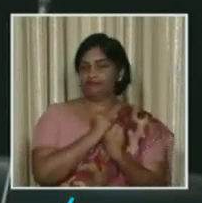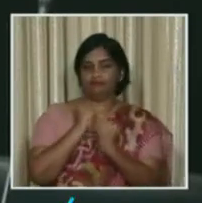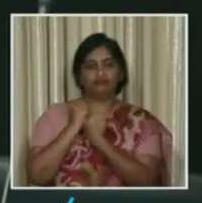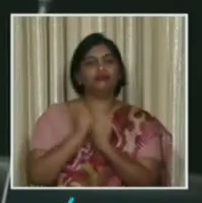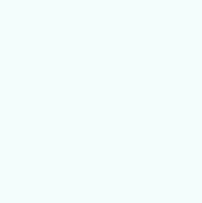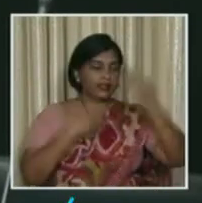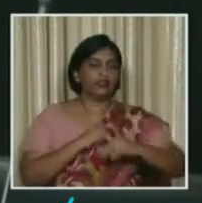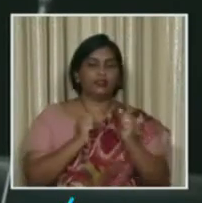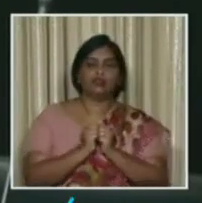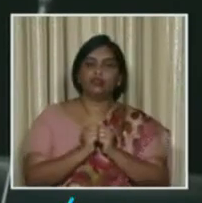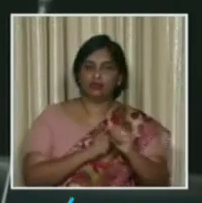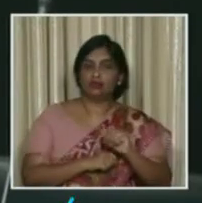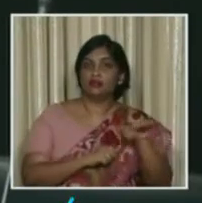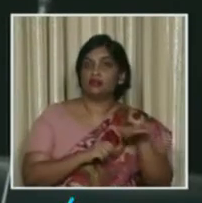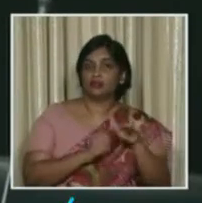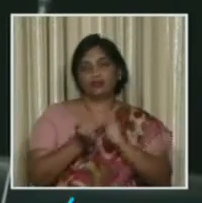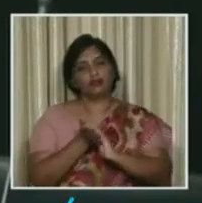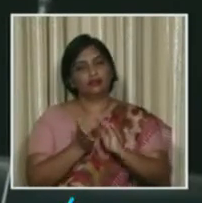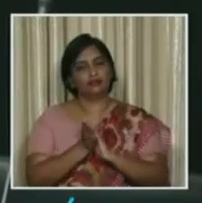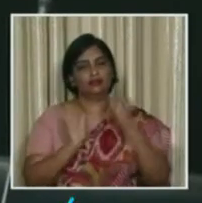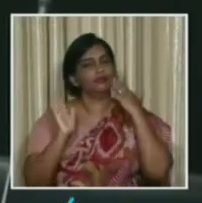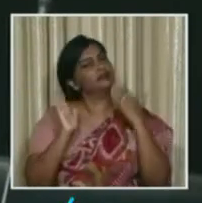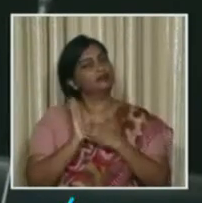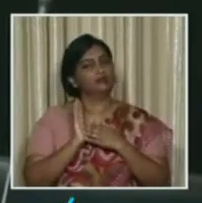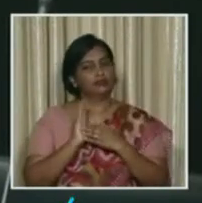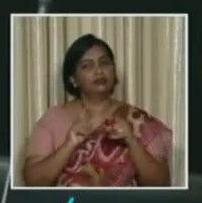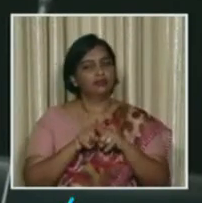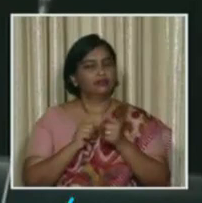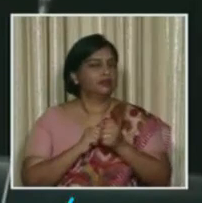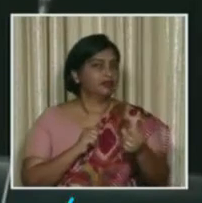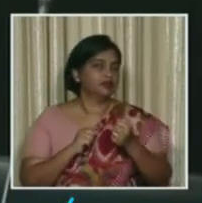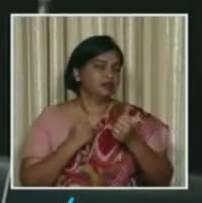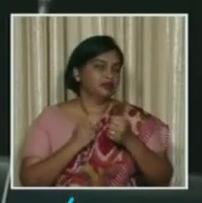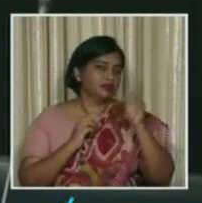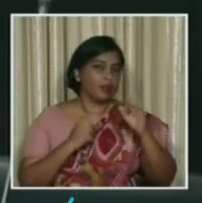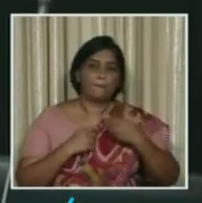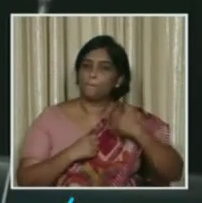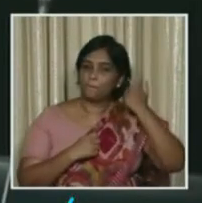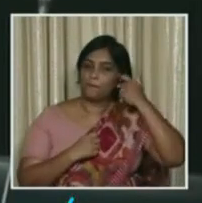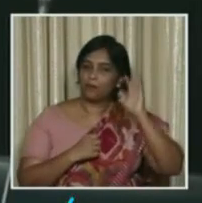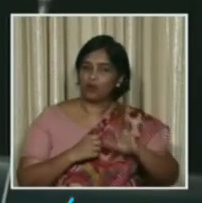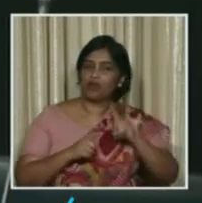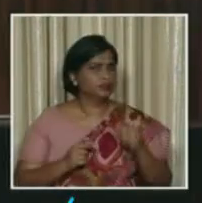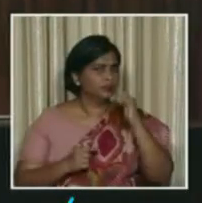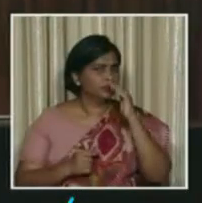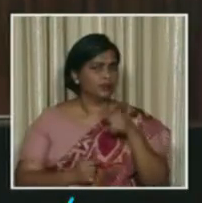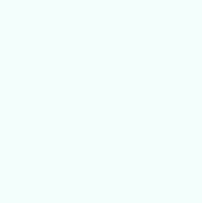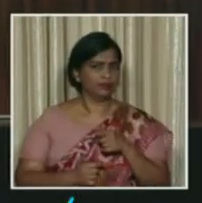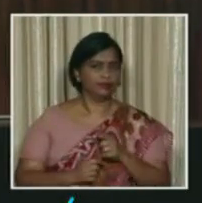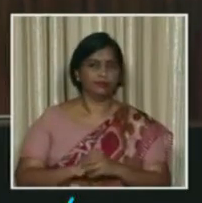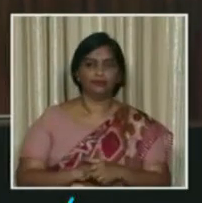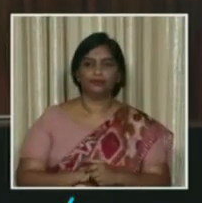මේ ගේට්ටු ක්‍රමය සමාජ සත්කාරක වැඩපිළිවෙලක් ලෙස ක්‍රියාත්මක කරන්නට බලාපොරොත්තු වෙනවා අවම වියදම් සහිතව.